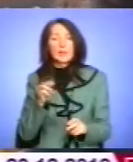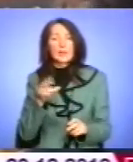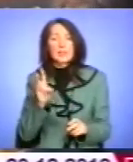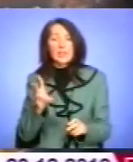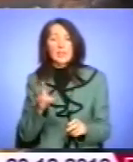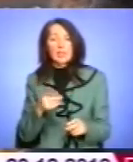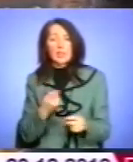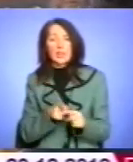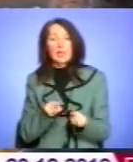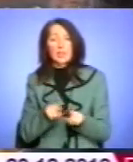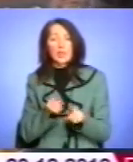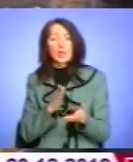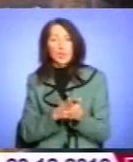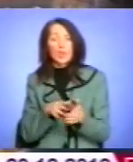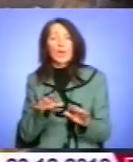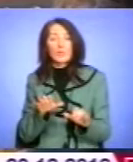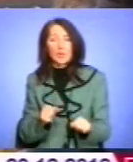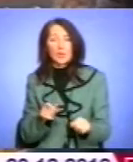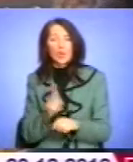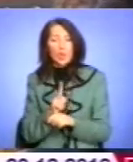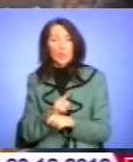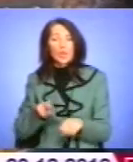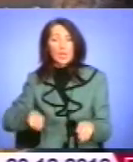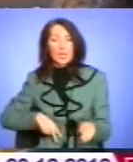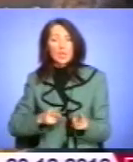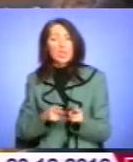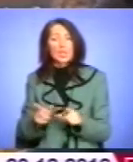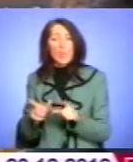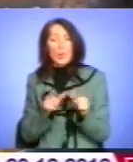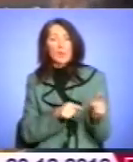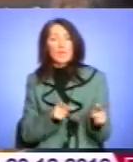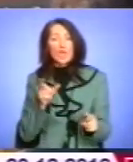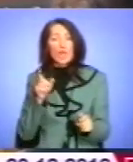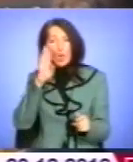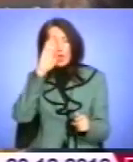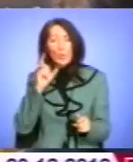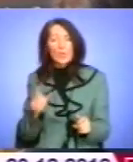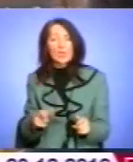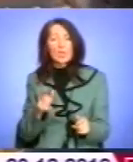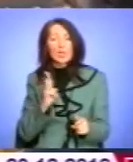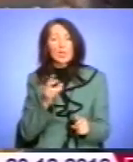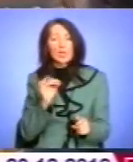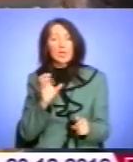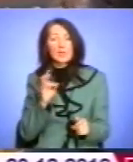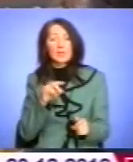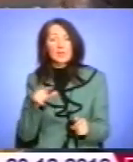власністю Тернопільської дирекції залізничних перевезень, громадянин Кісіль Іван